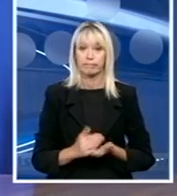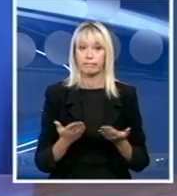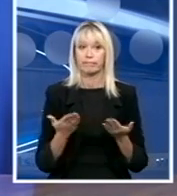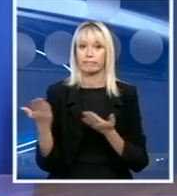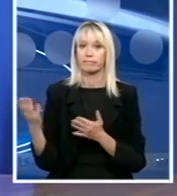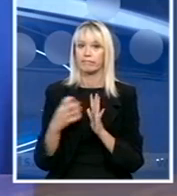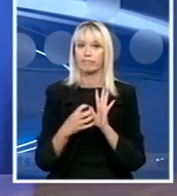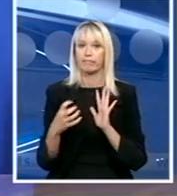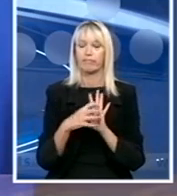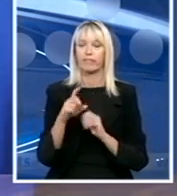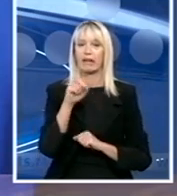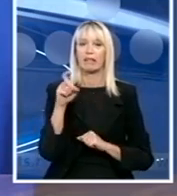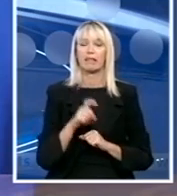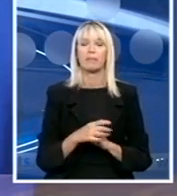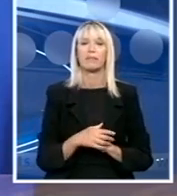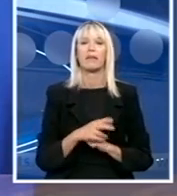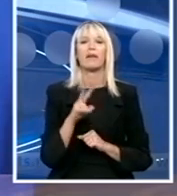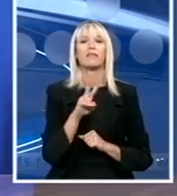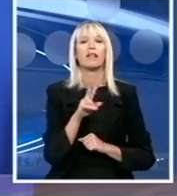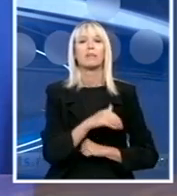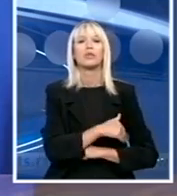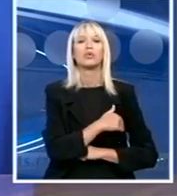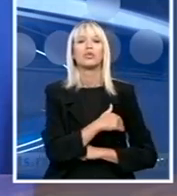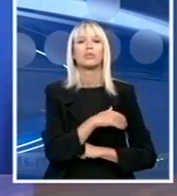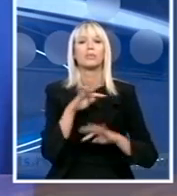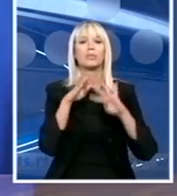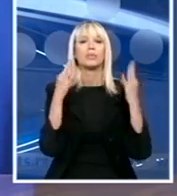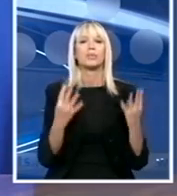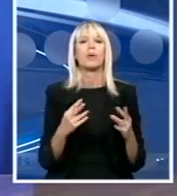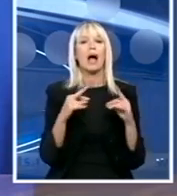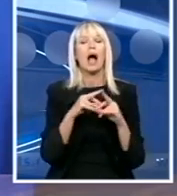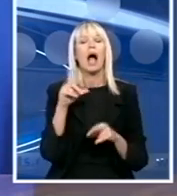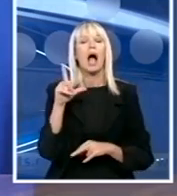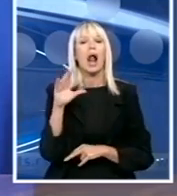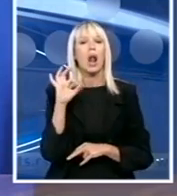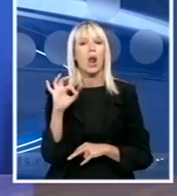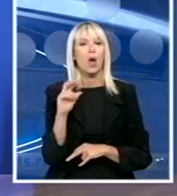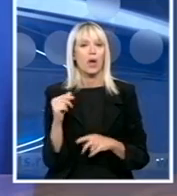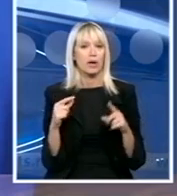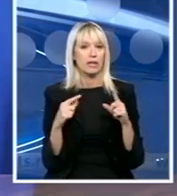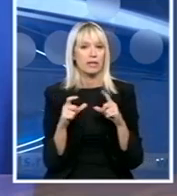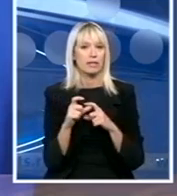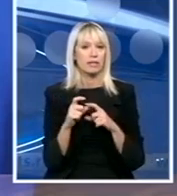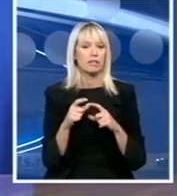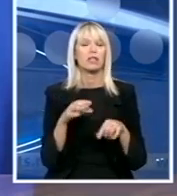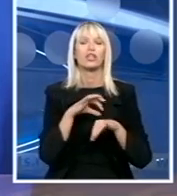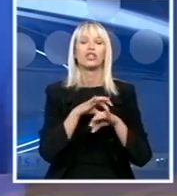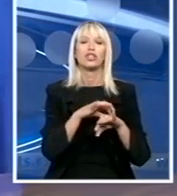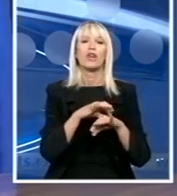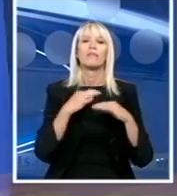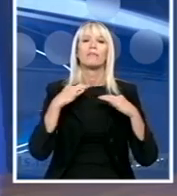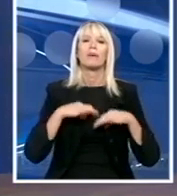Izvolite dalje, izvolite. Dobar dan, Vladimir Đuričić, portal Alo.rs. Šef predsedništva Republike